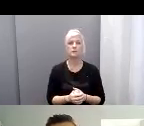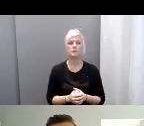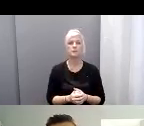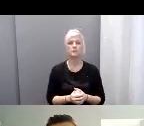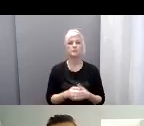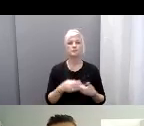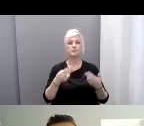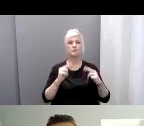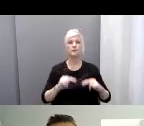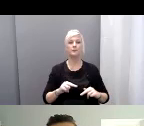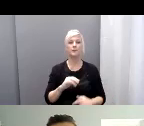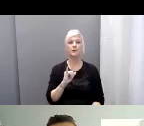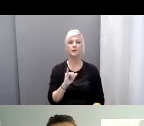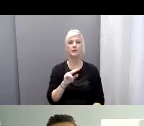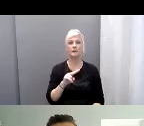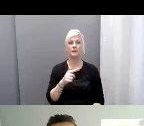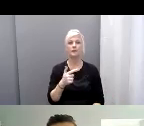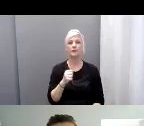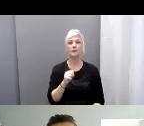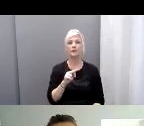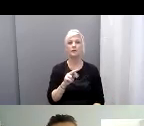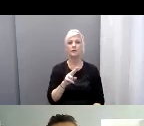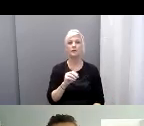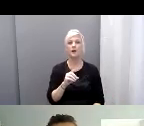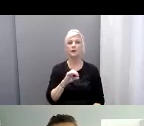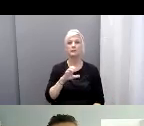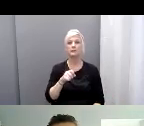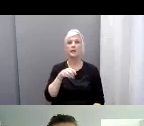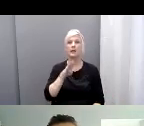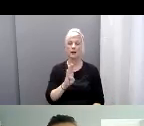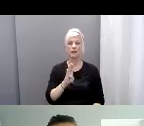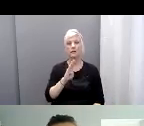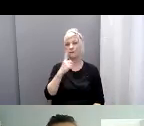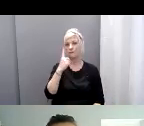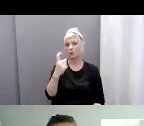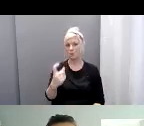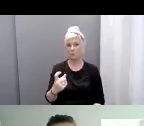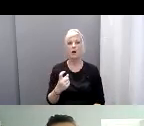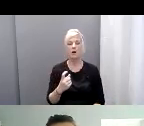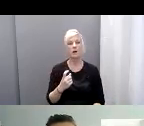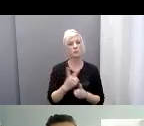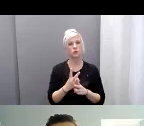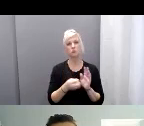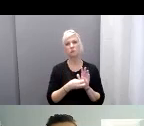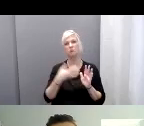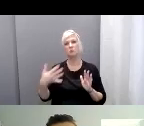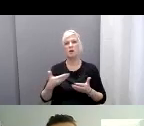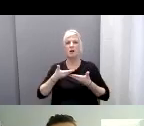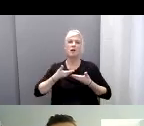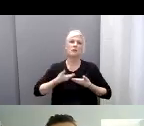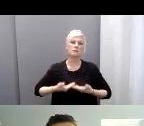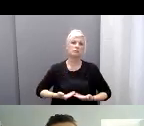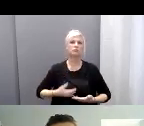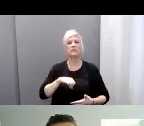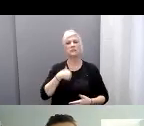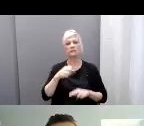Att man har internaliserat fördomar som andra har om en själv och att det leder till låg självkänsla. Många